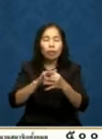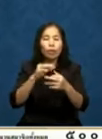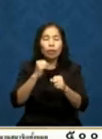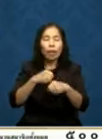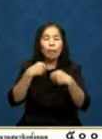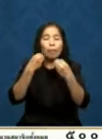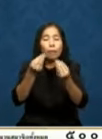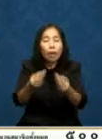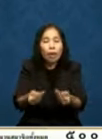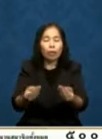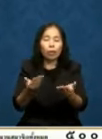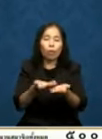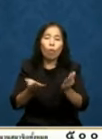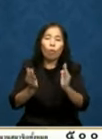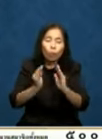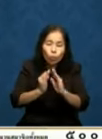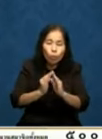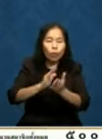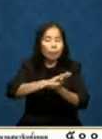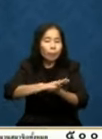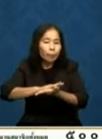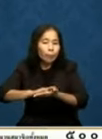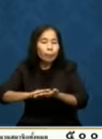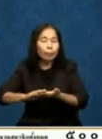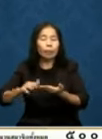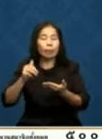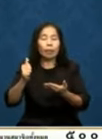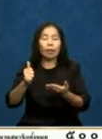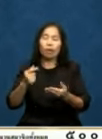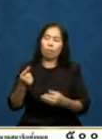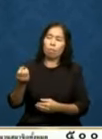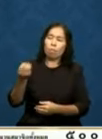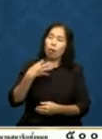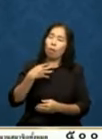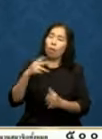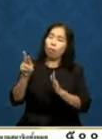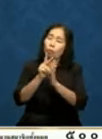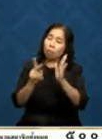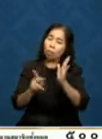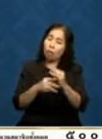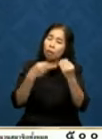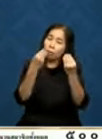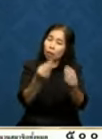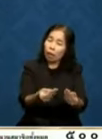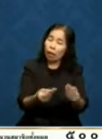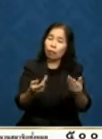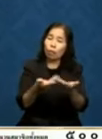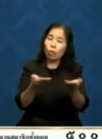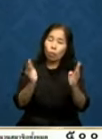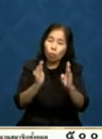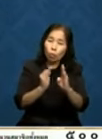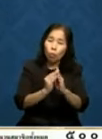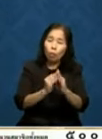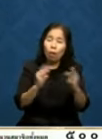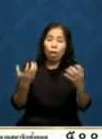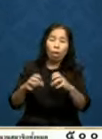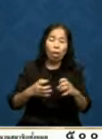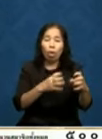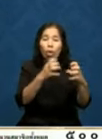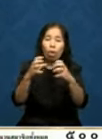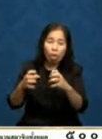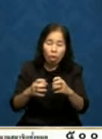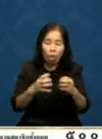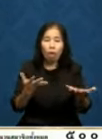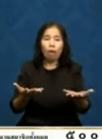ขร่มเย็นว่าการแก้ไขกฎหมายฉบับนี้จะเป็นการทำให้ความสงบสุขร่มเย็นมันหายไปหรือไม่ทำ